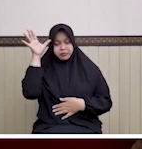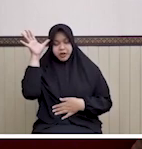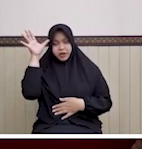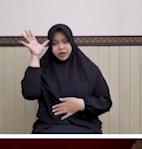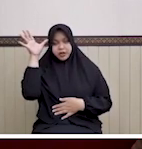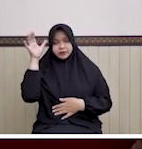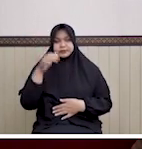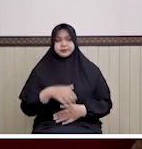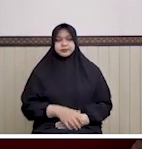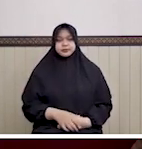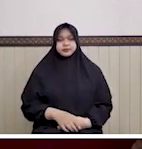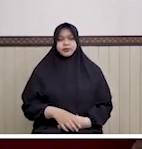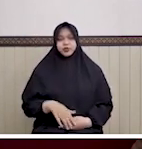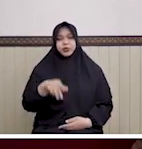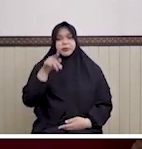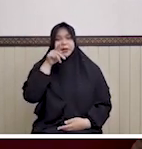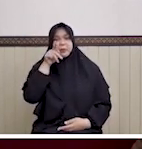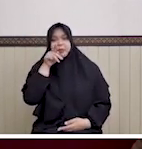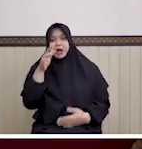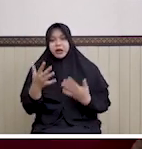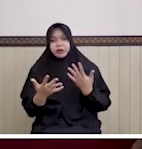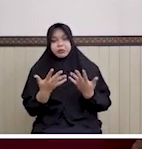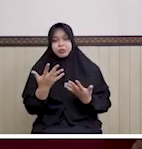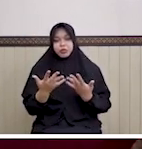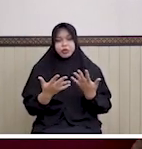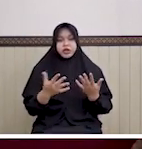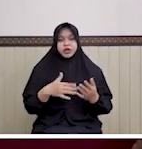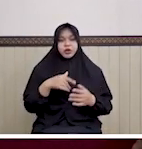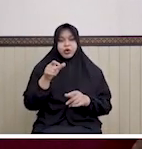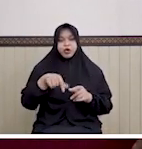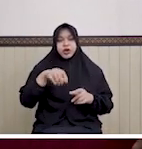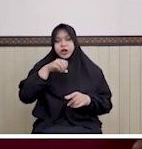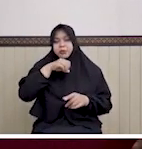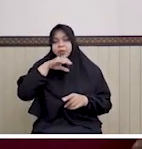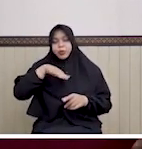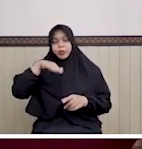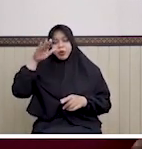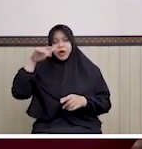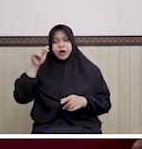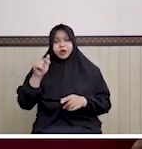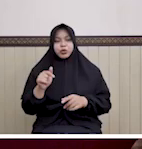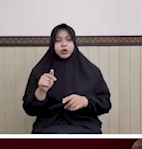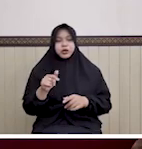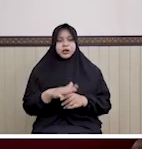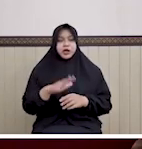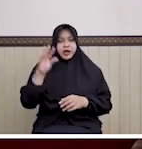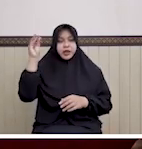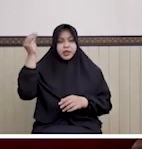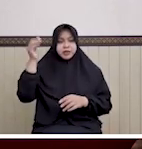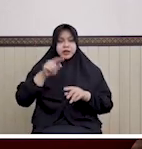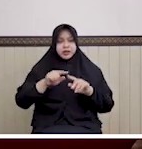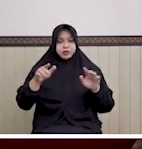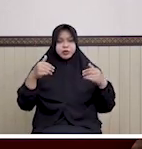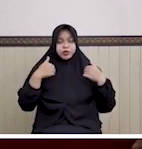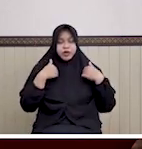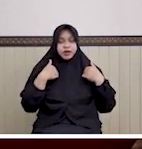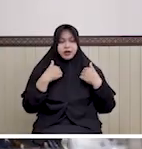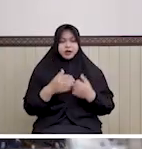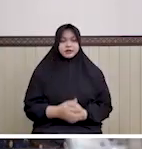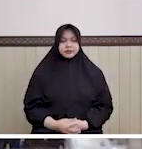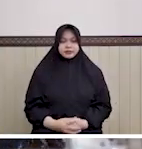juga pamannya atau mungkin yang lebih dituangkan selanjutnya ternyata juga ada yang masih ada